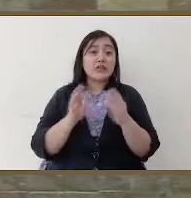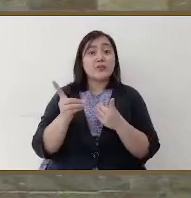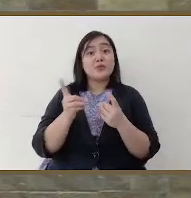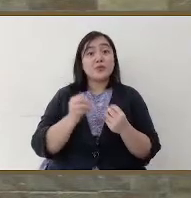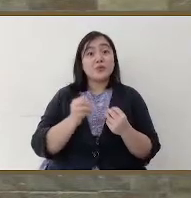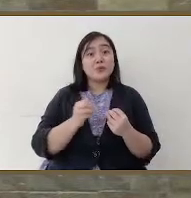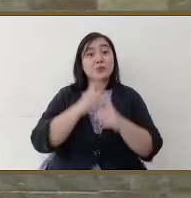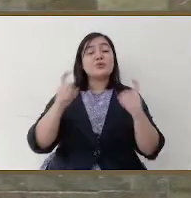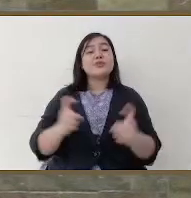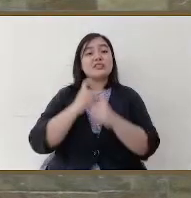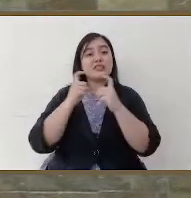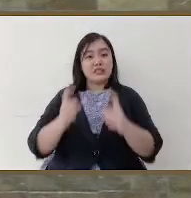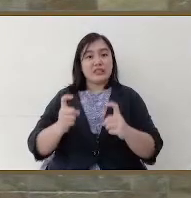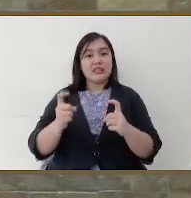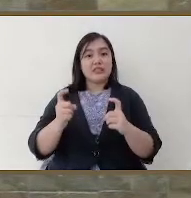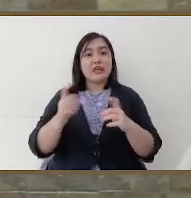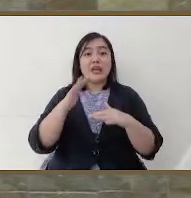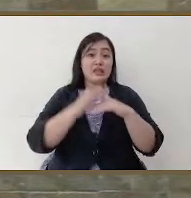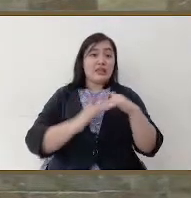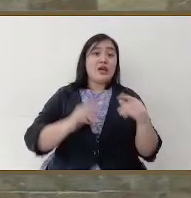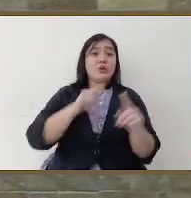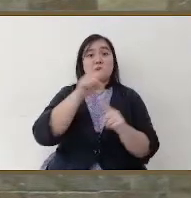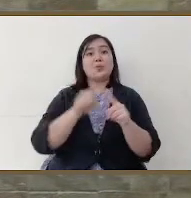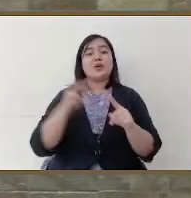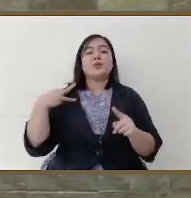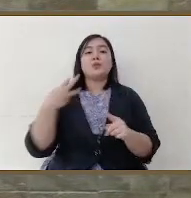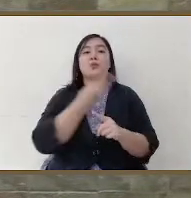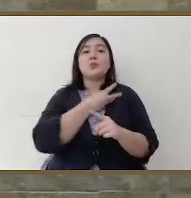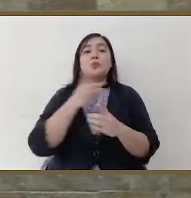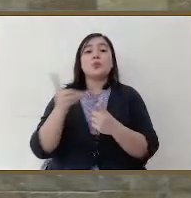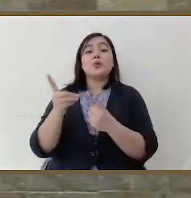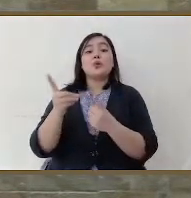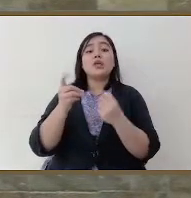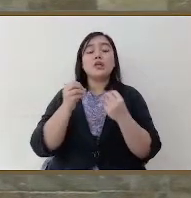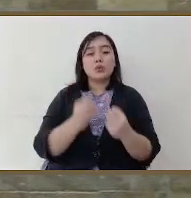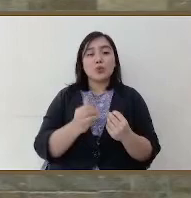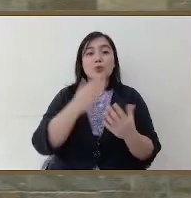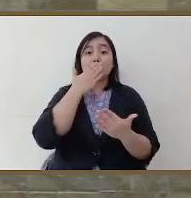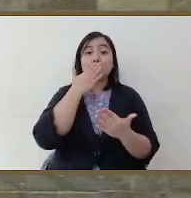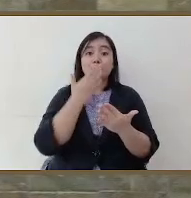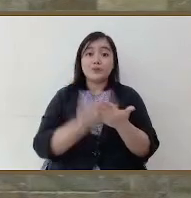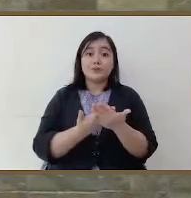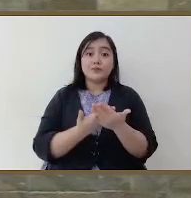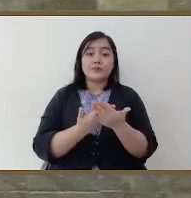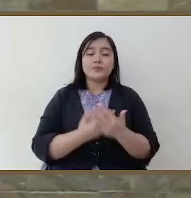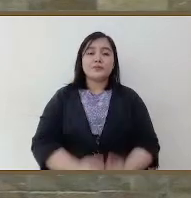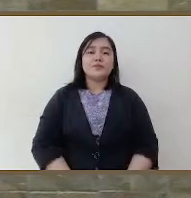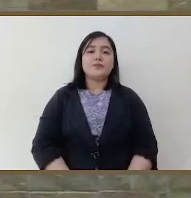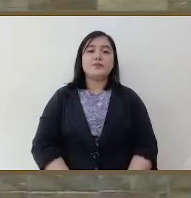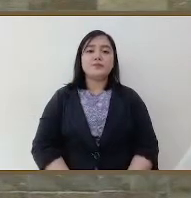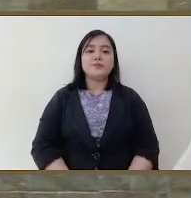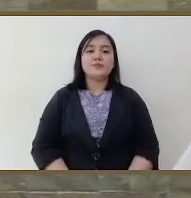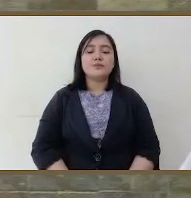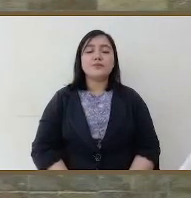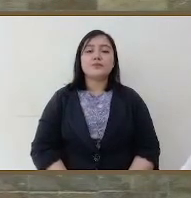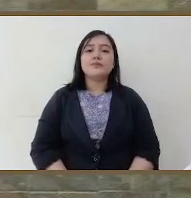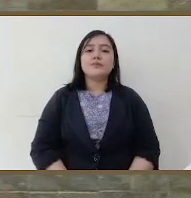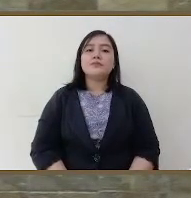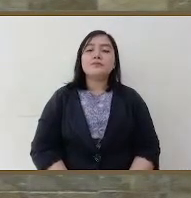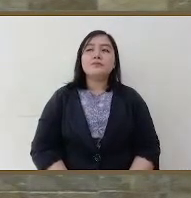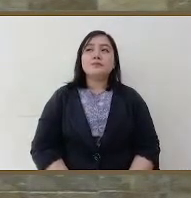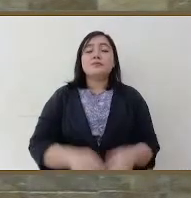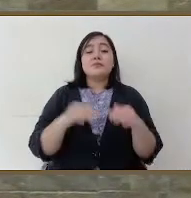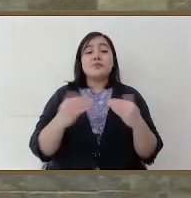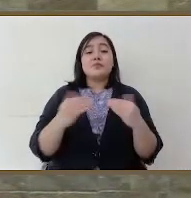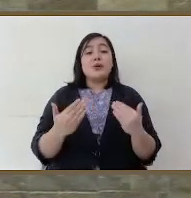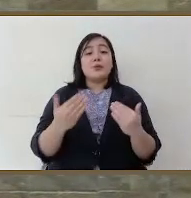mabuti. I hope you understand that. And so David realized, ito na lamang sabi niya ang gagawin